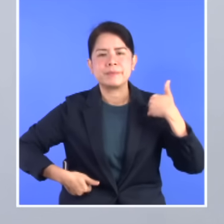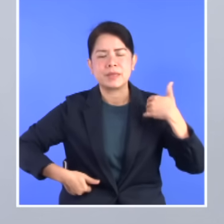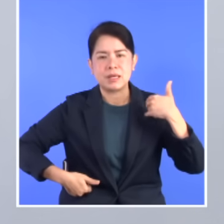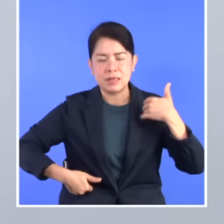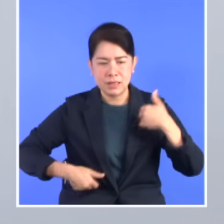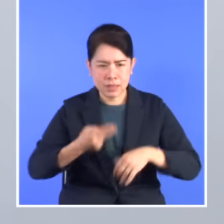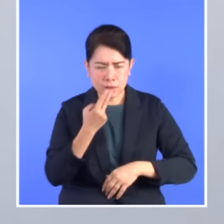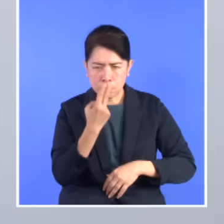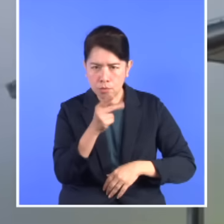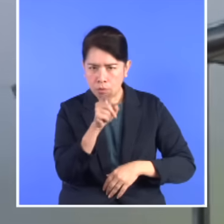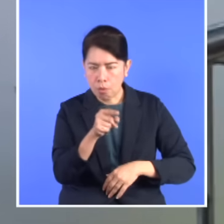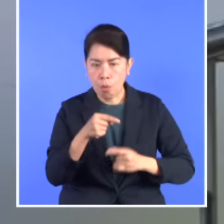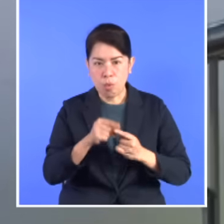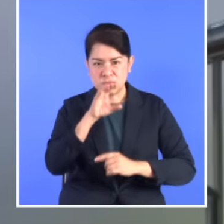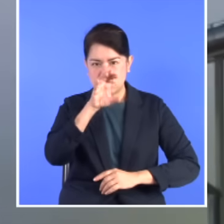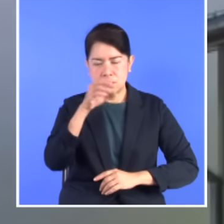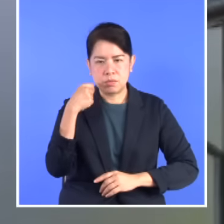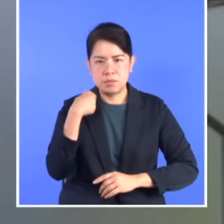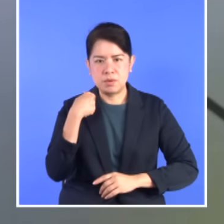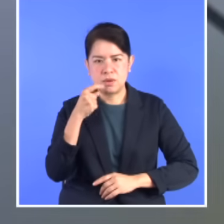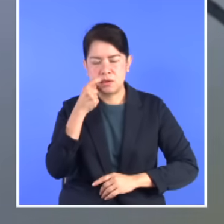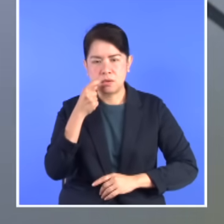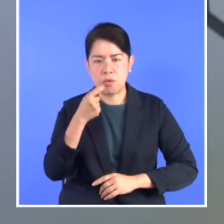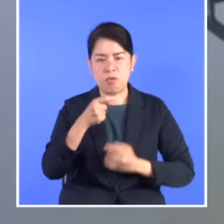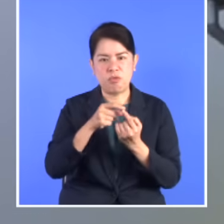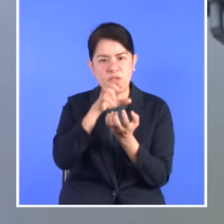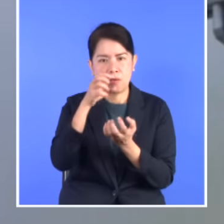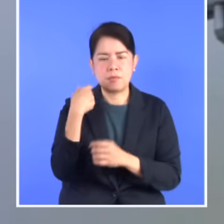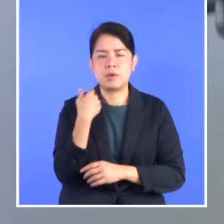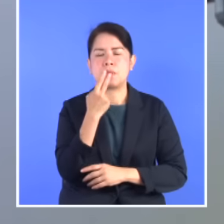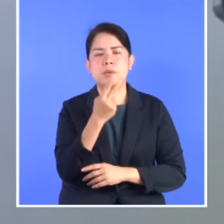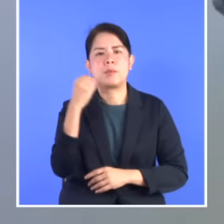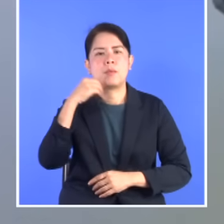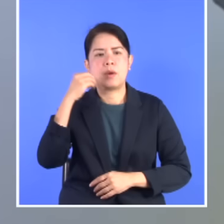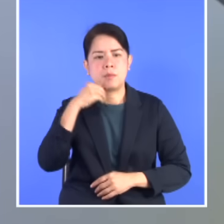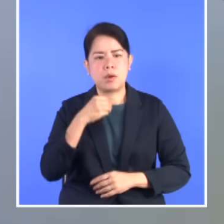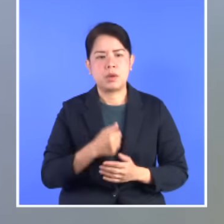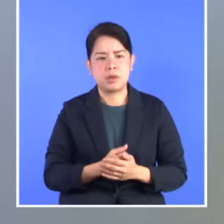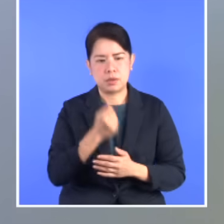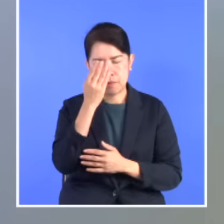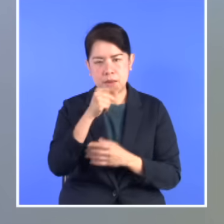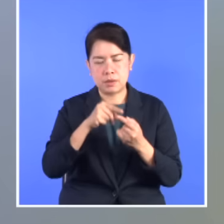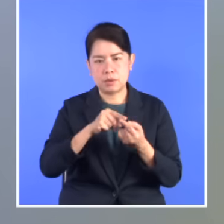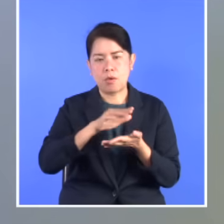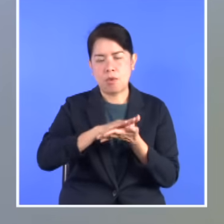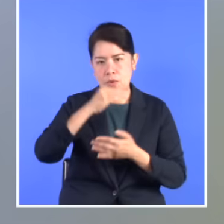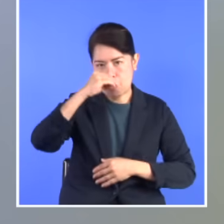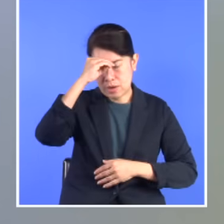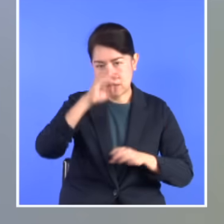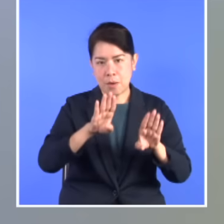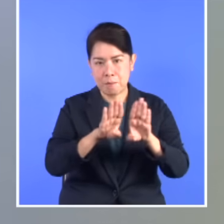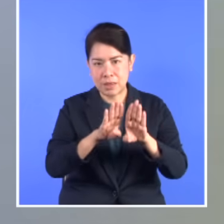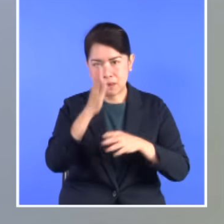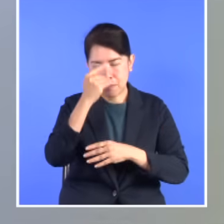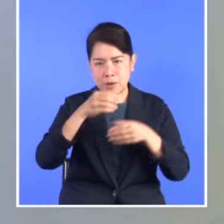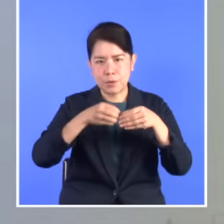จ้าลิงตัวนี้เนี่ยมันดุแยกเขี้ยวใส่ ลิงกัง เขาก็เลยปิดประตูหมดเลยค่ะกลัวนะเพราะว่าน้องๆนักเรียนเองเนี่ยเป็นเด็กเล็กเรียนชั้น